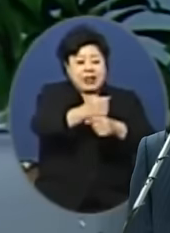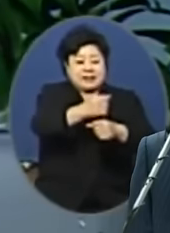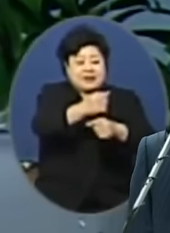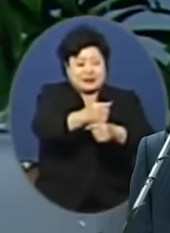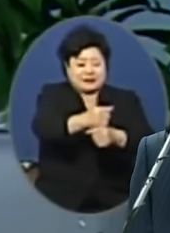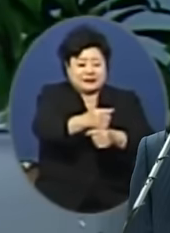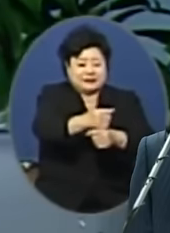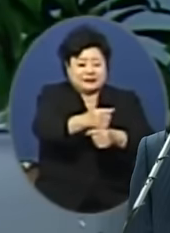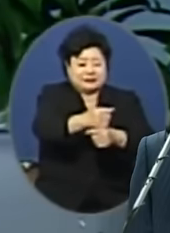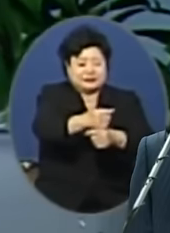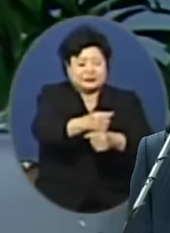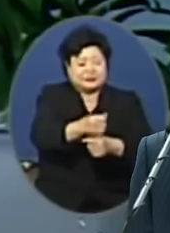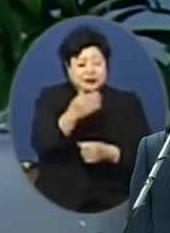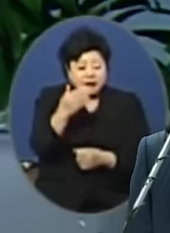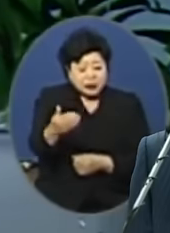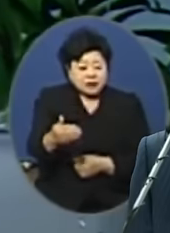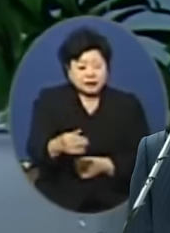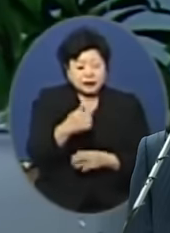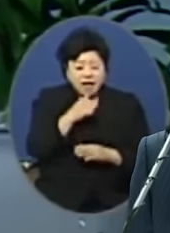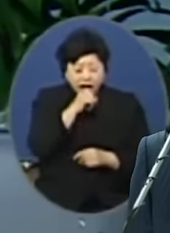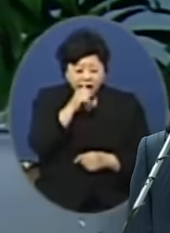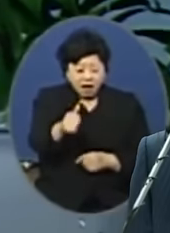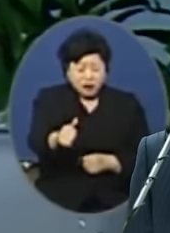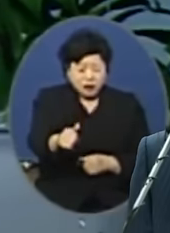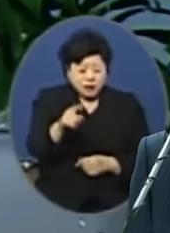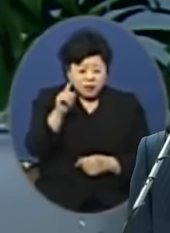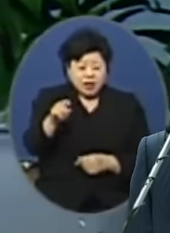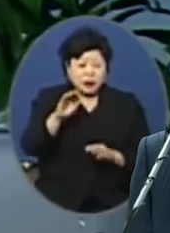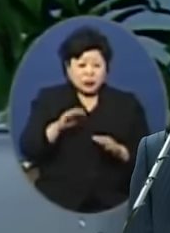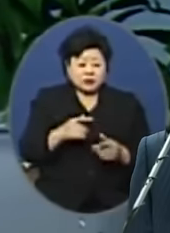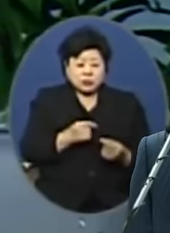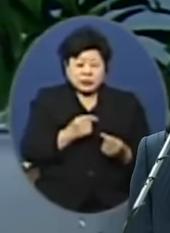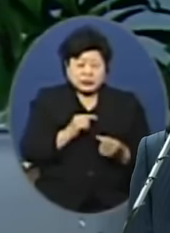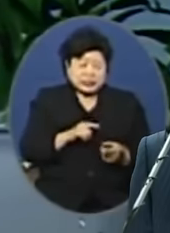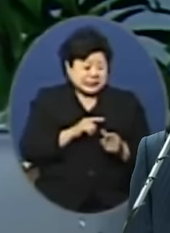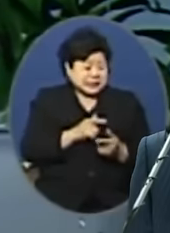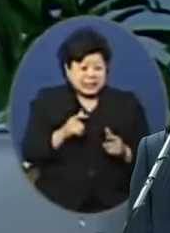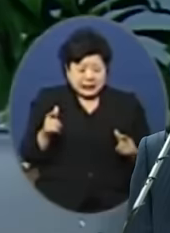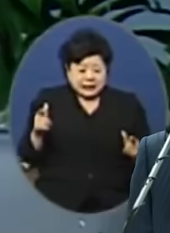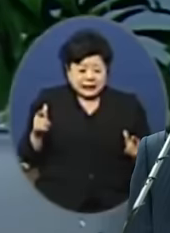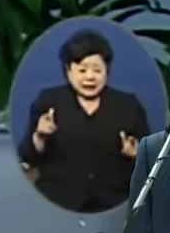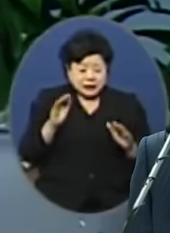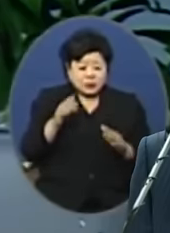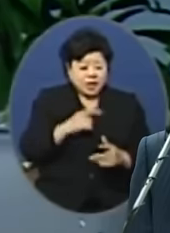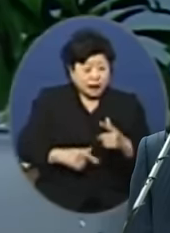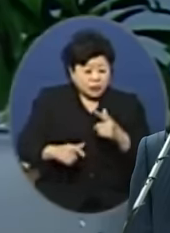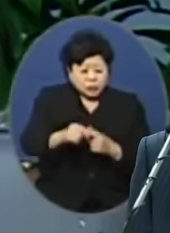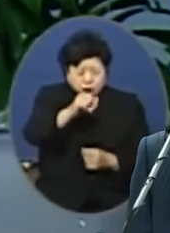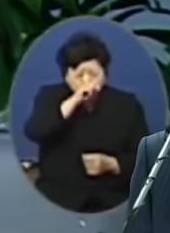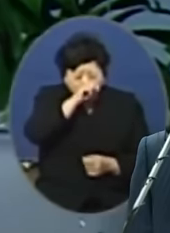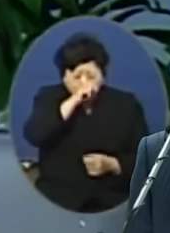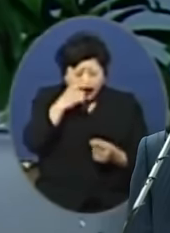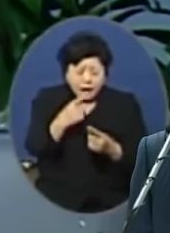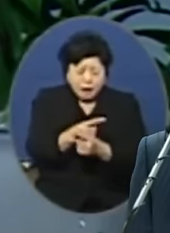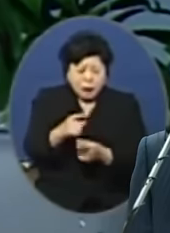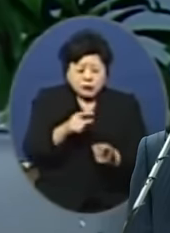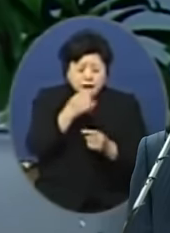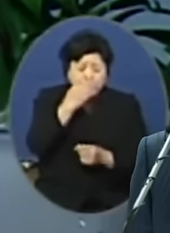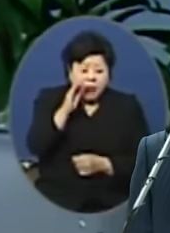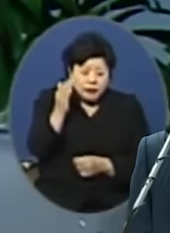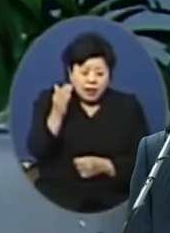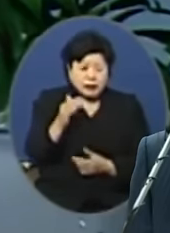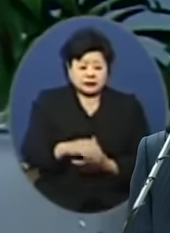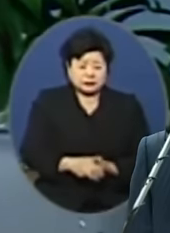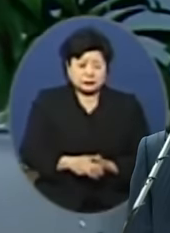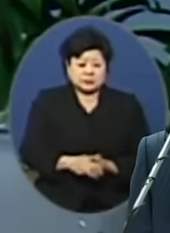것입니다. 여러분, 결코 내일 오늘과 같이 살지 않을 것입니다. 오늘보다 더 나아진 삶을 살 것인데